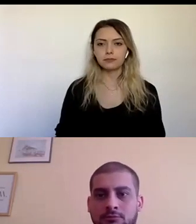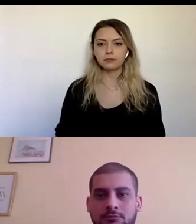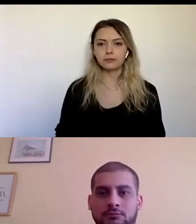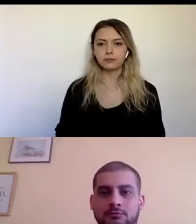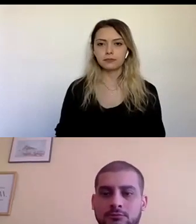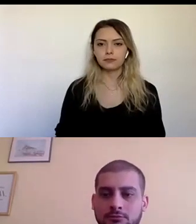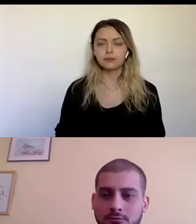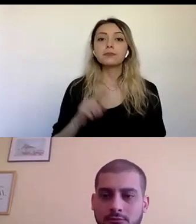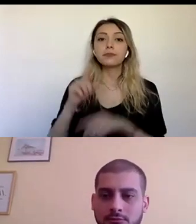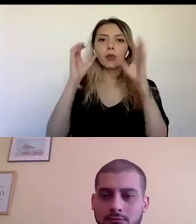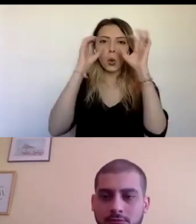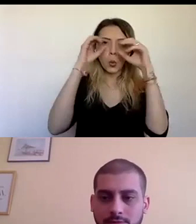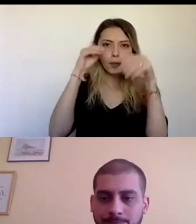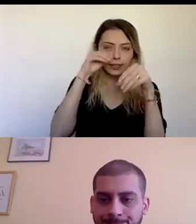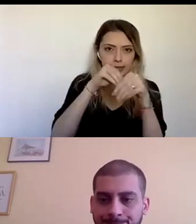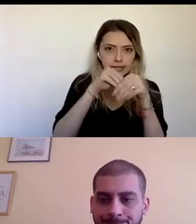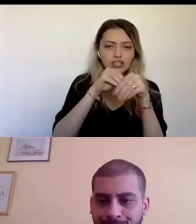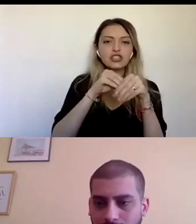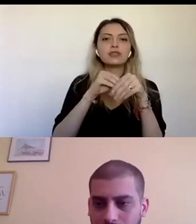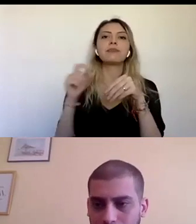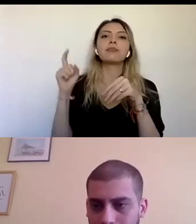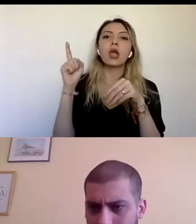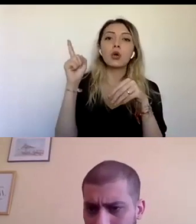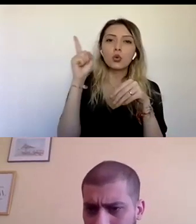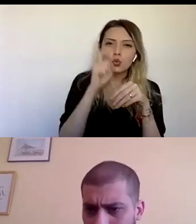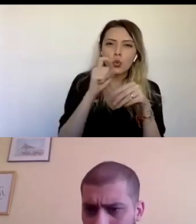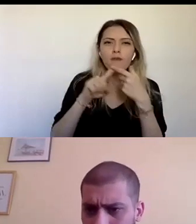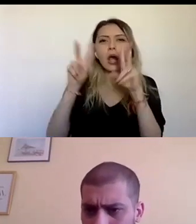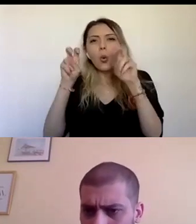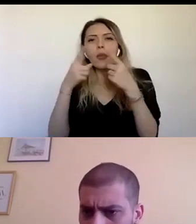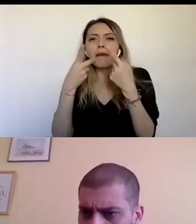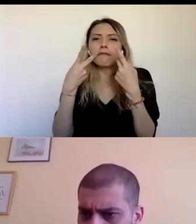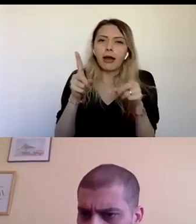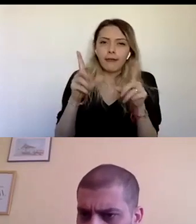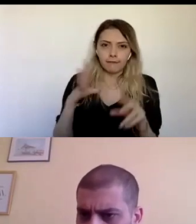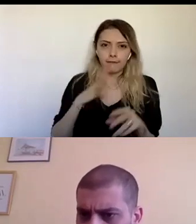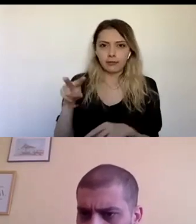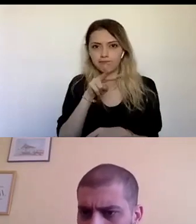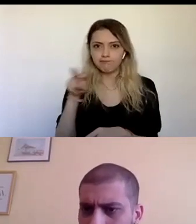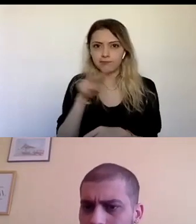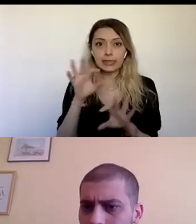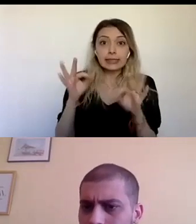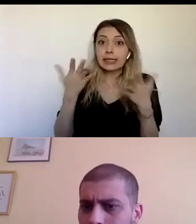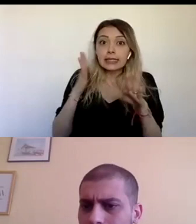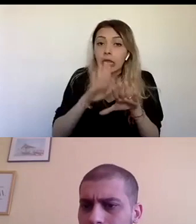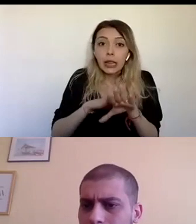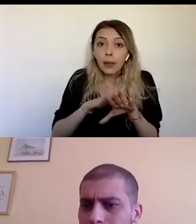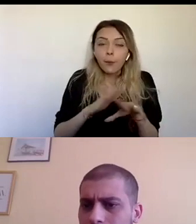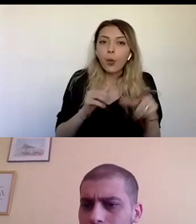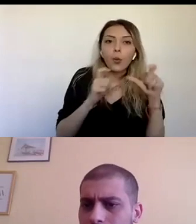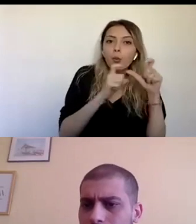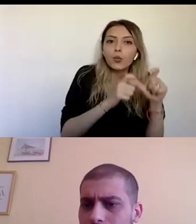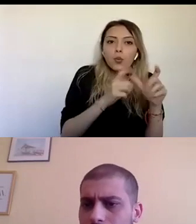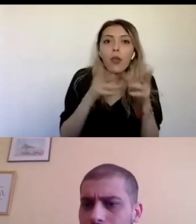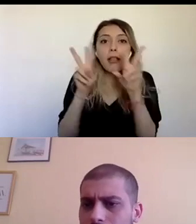veriyor Google diye? Bu Google Trend ile ilgili bir soru olmuştu hatırlarsın ilgili sorular bölümünde. Bunu yönelteyim.